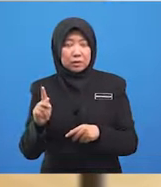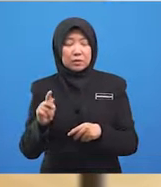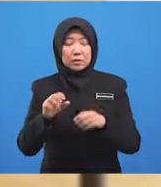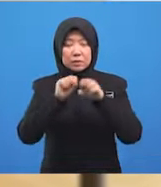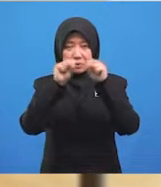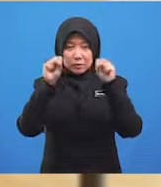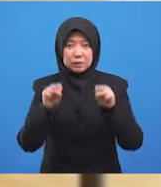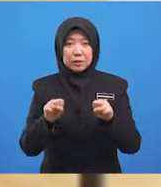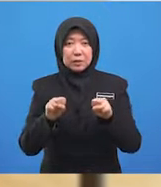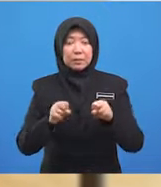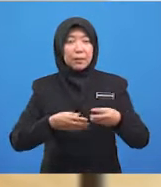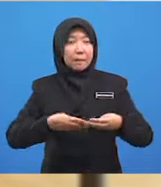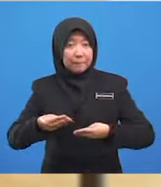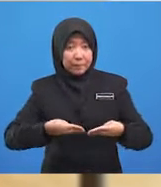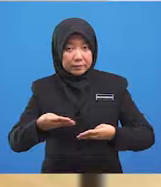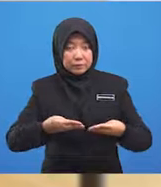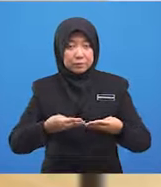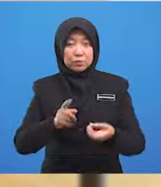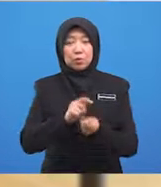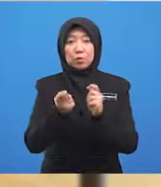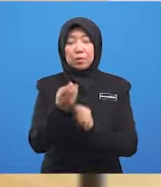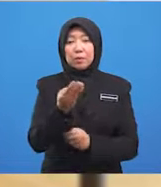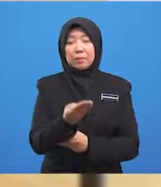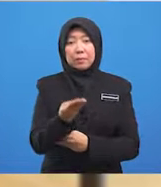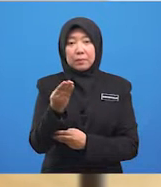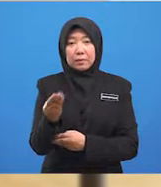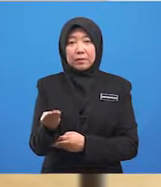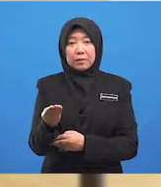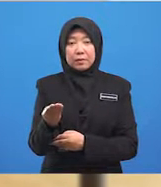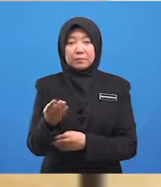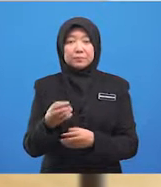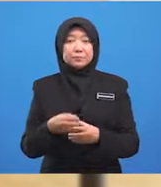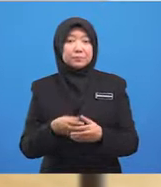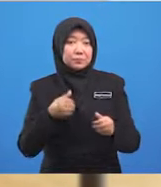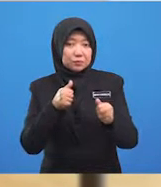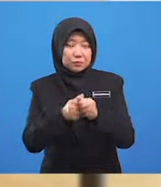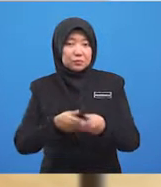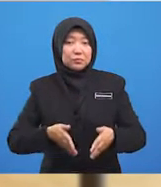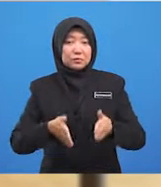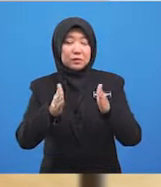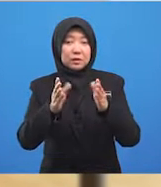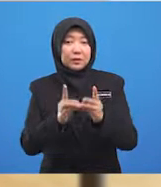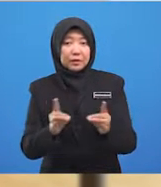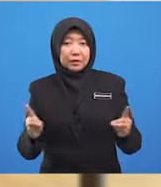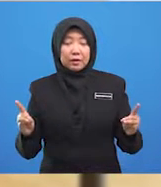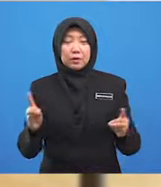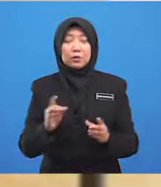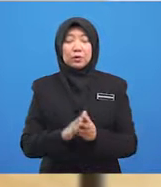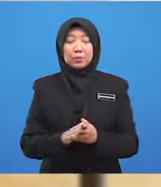atau sistem pertukaran barang melalui haluan darat ataupun dan walau